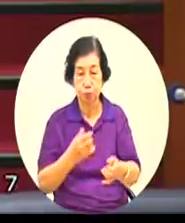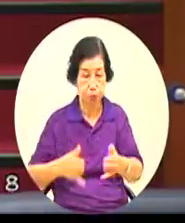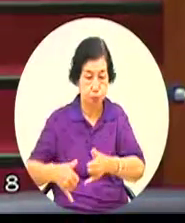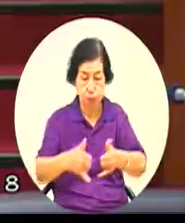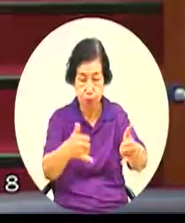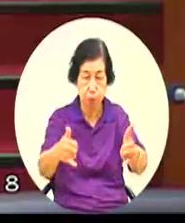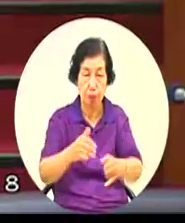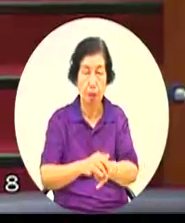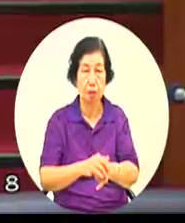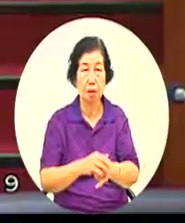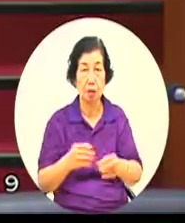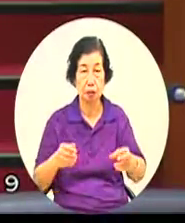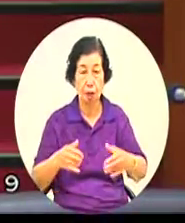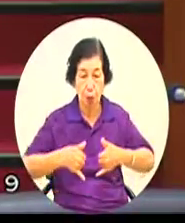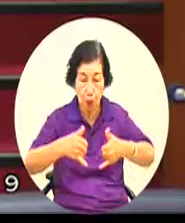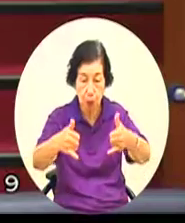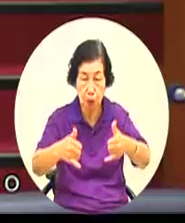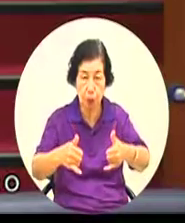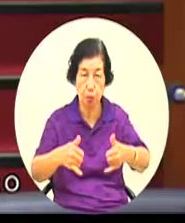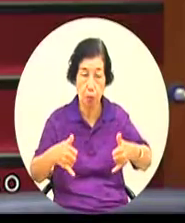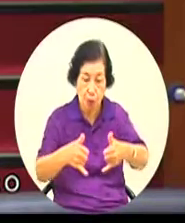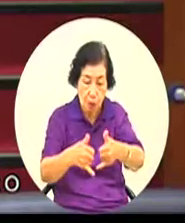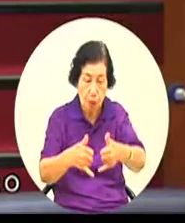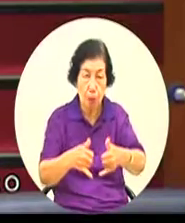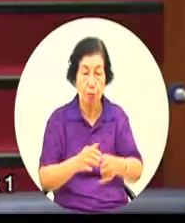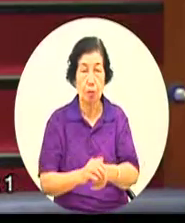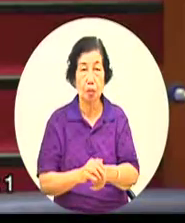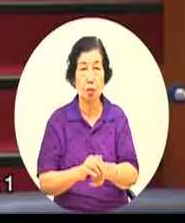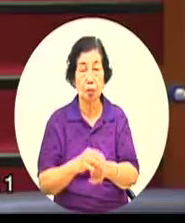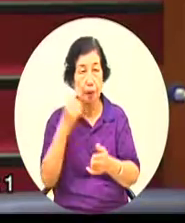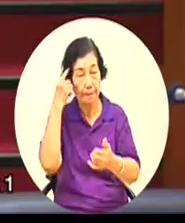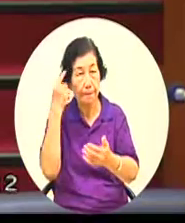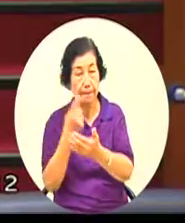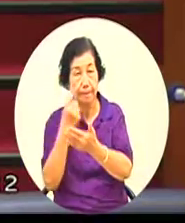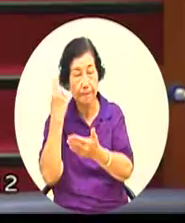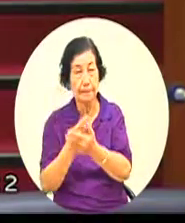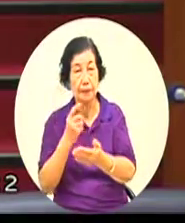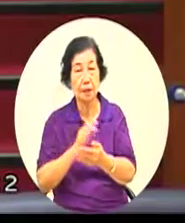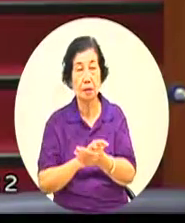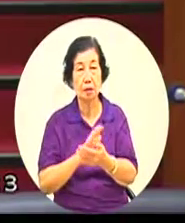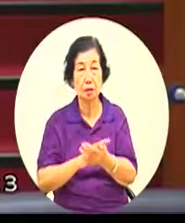又很窄，每天上下学必须有